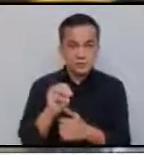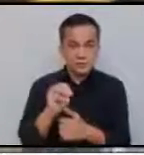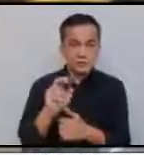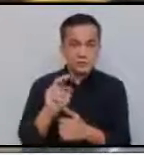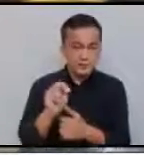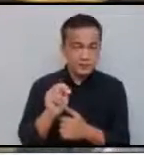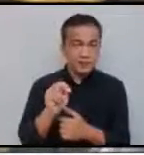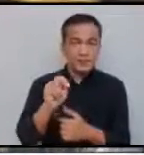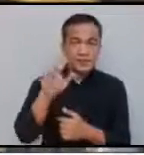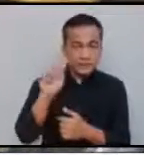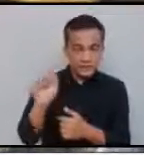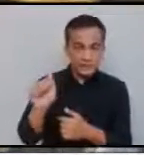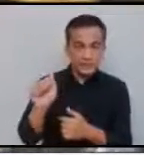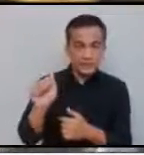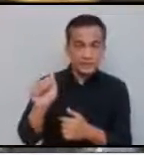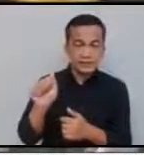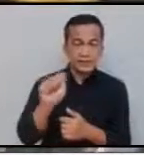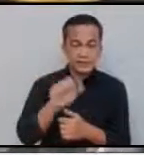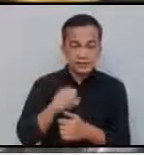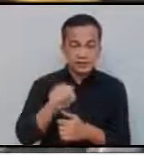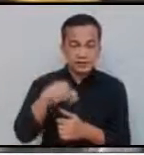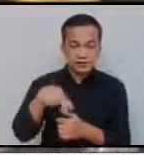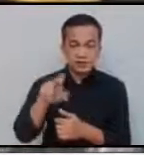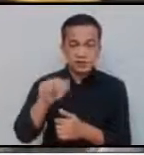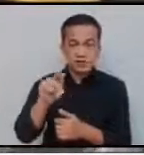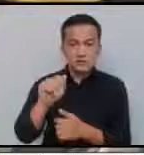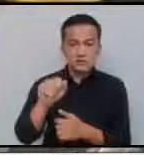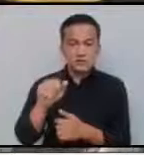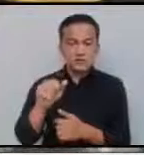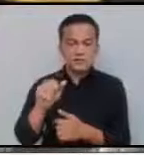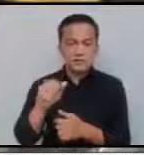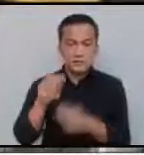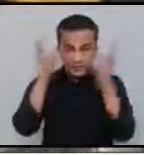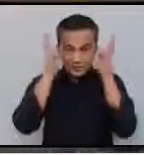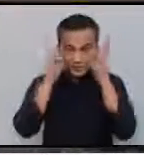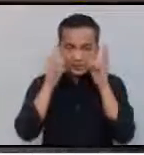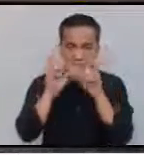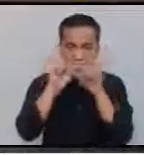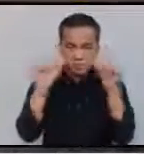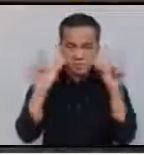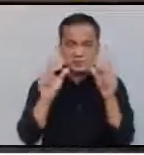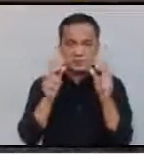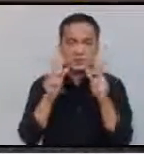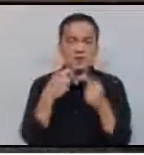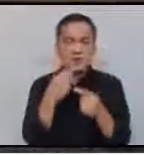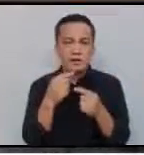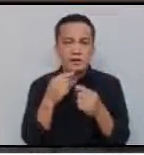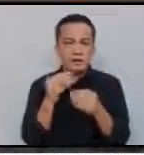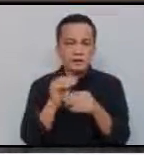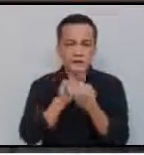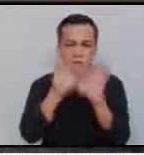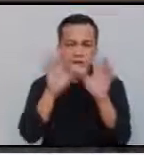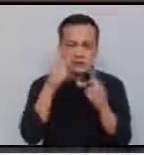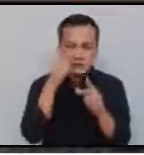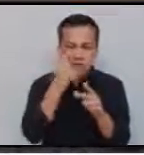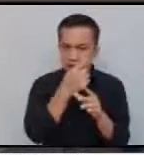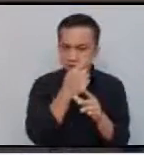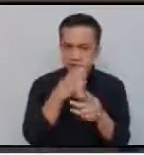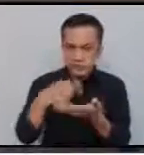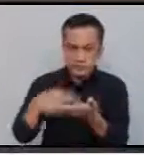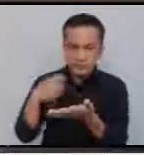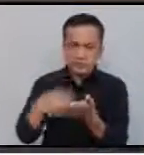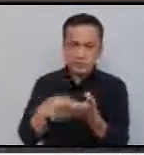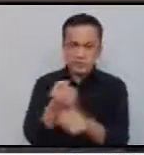kalabasa na pampalino ng ating mga mata. Ang hipo naman po ay pampatibay ng buto at ipin. Ang sitaw naman